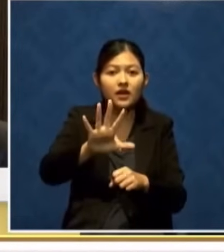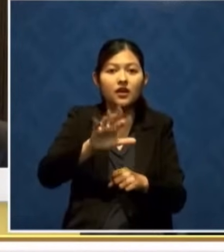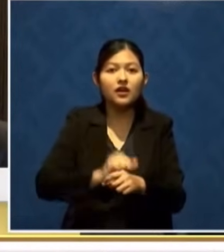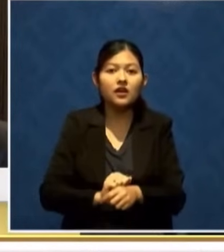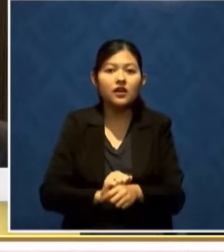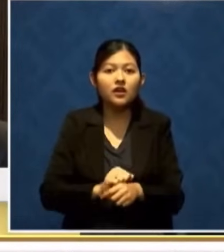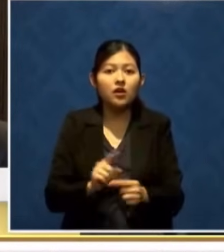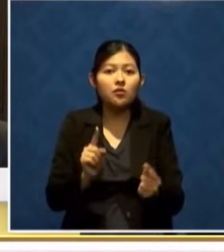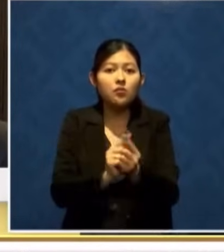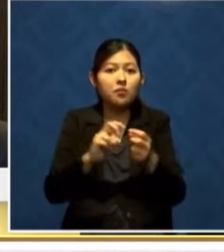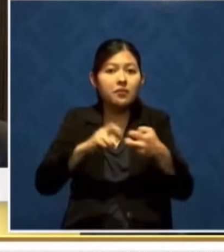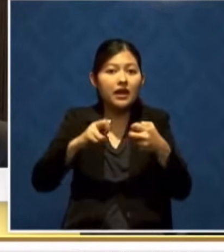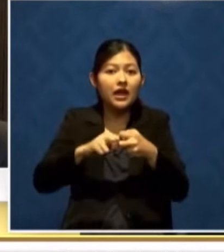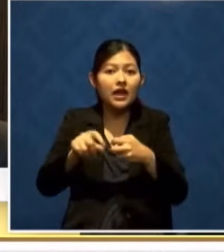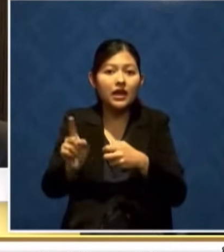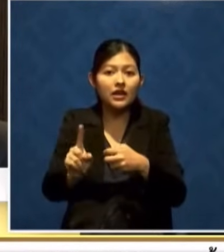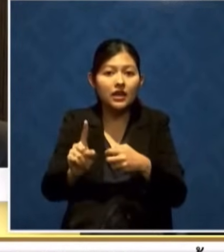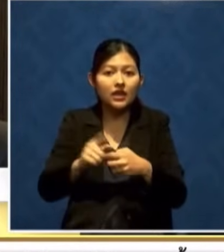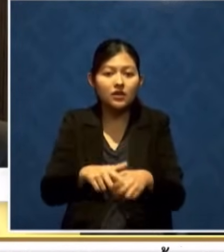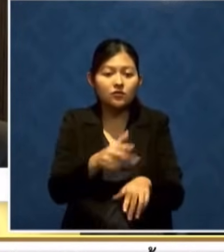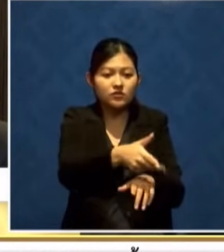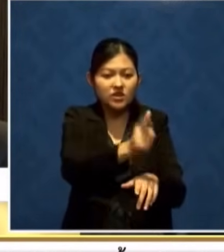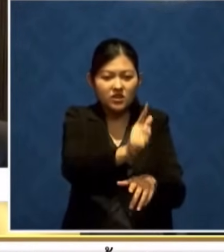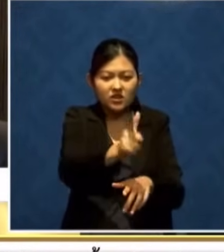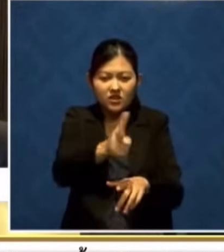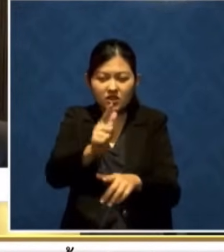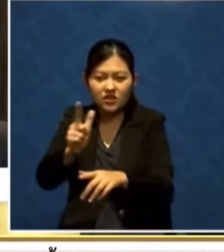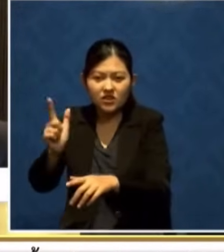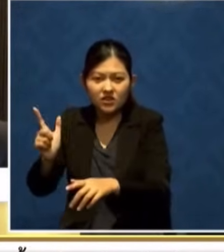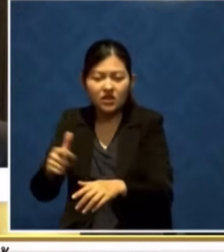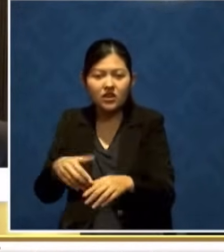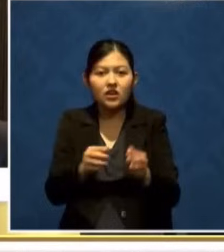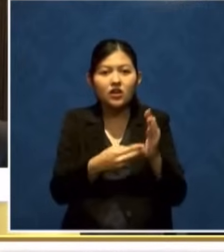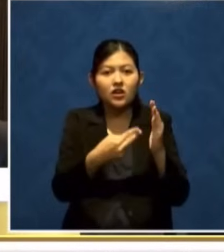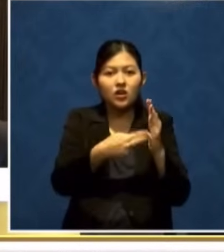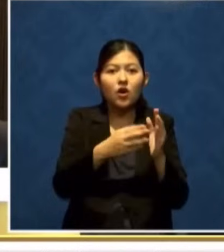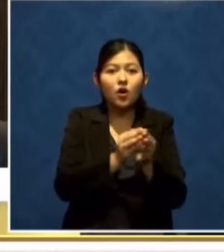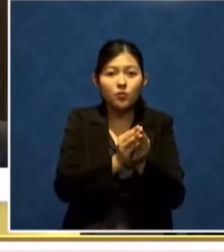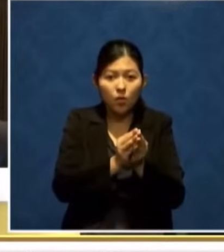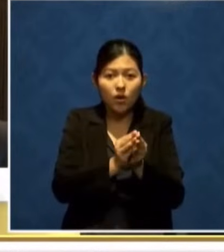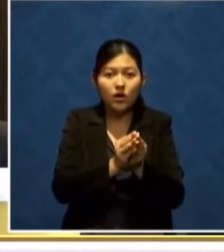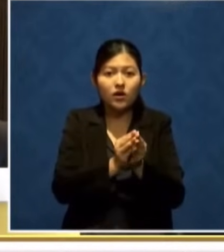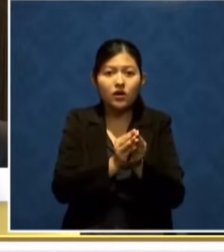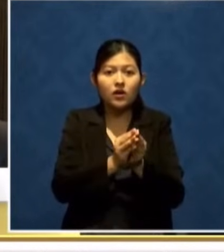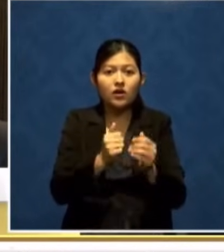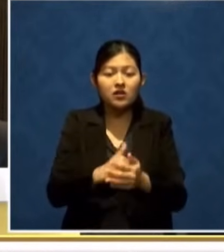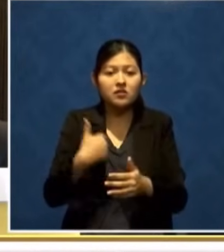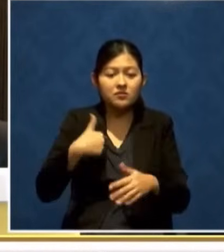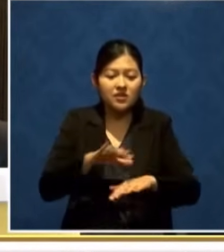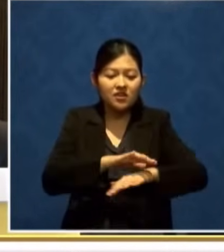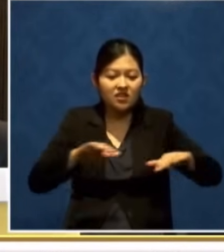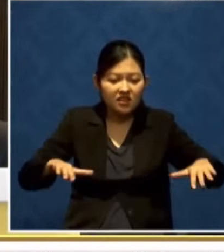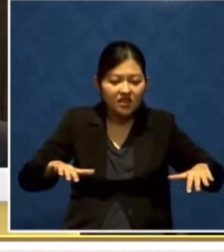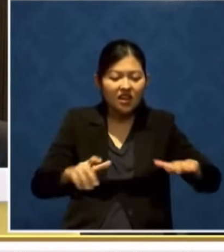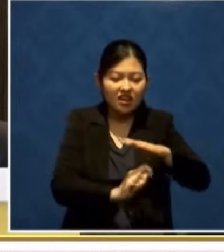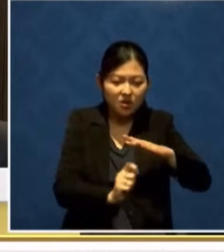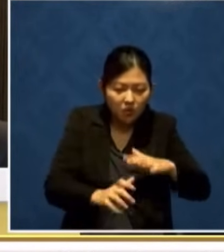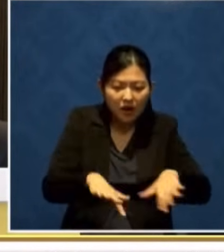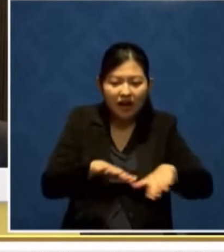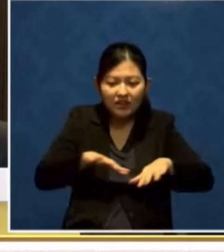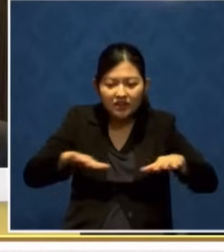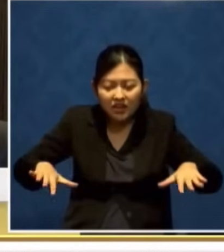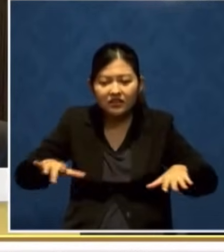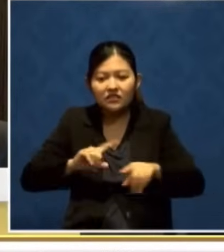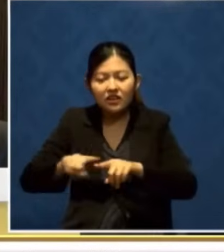เกิดเหตุการณ์การ์ดยิงที่จังหวัดหนองบัวลำภูมีเด็กเล็กจำนวนมาก